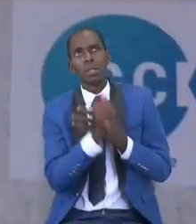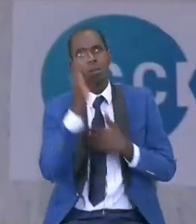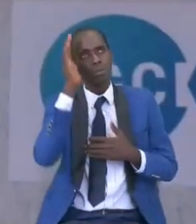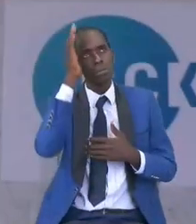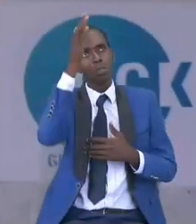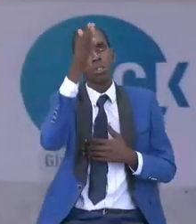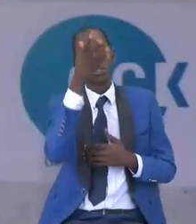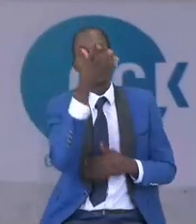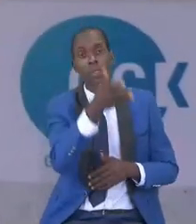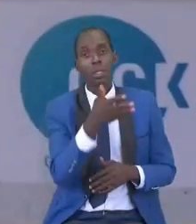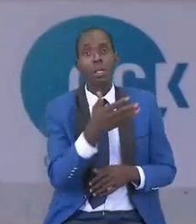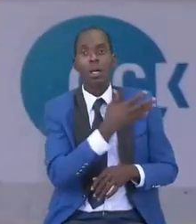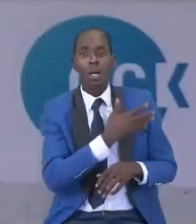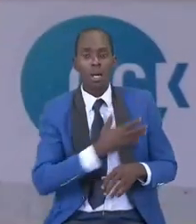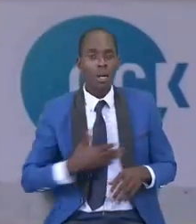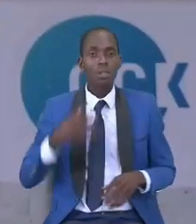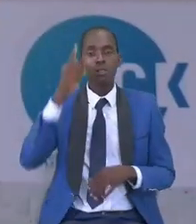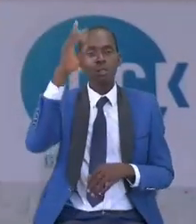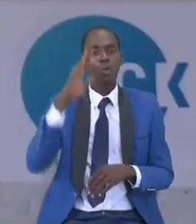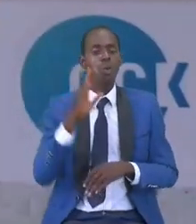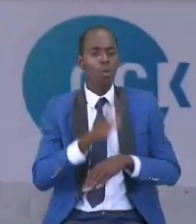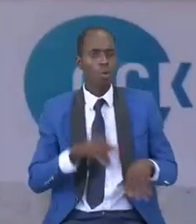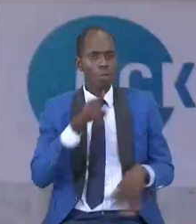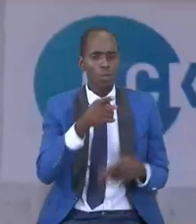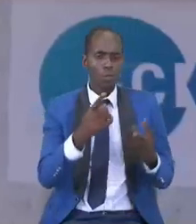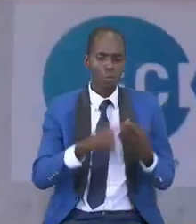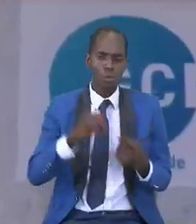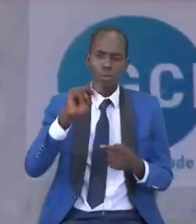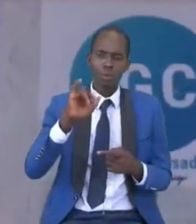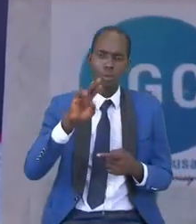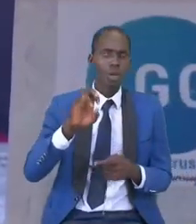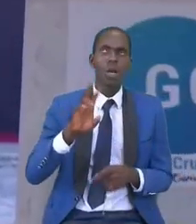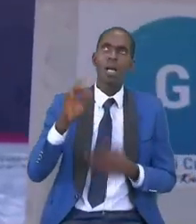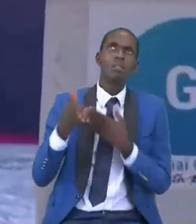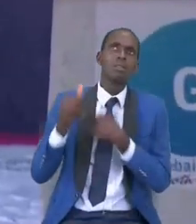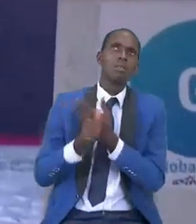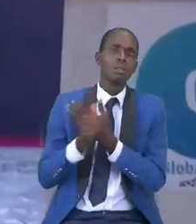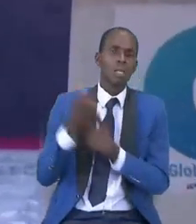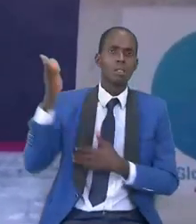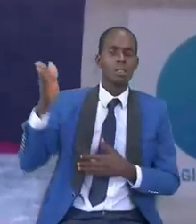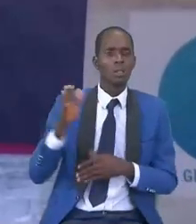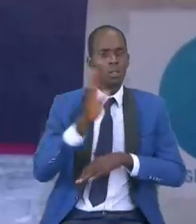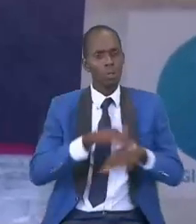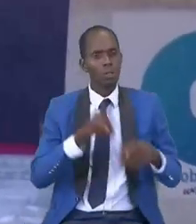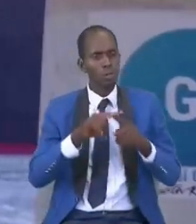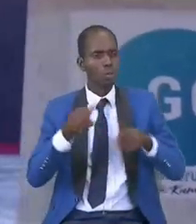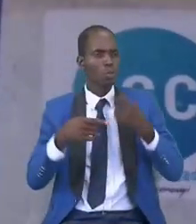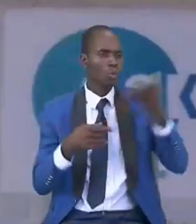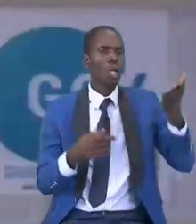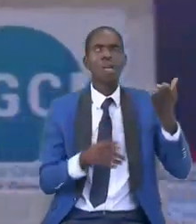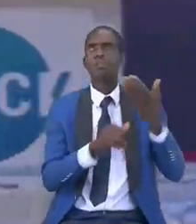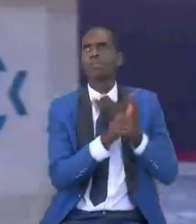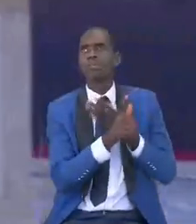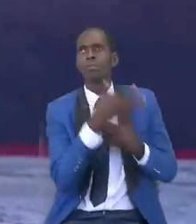danger devant eux. » Quand on les appelle à Ninive, ils voient toujours le danger là-bas. Ils les appellent ailleurs, ils voient